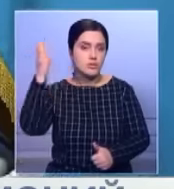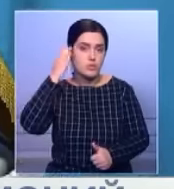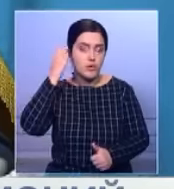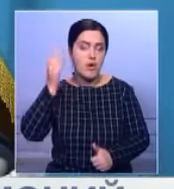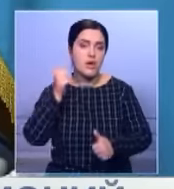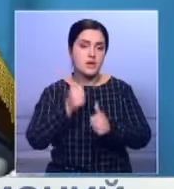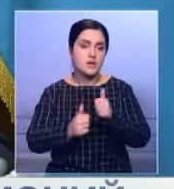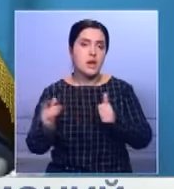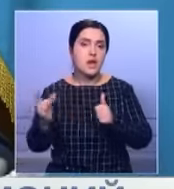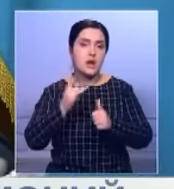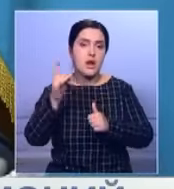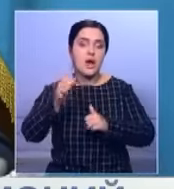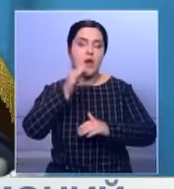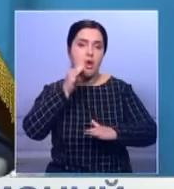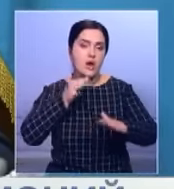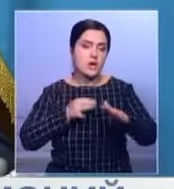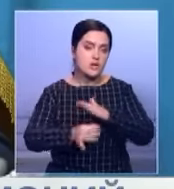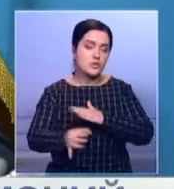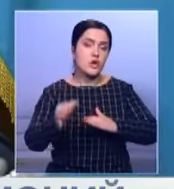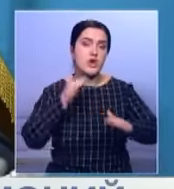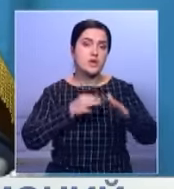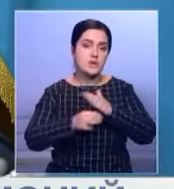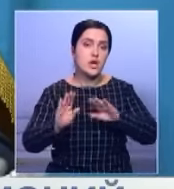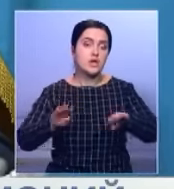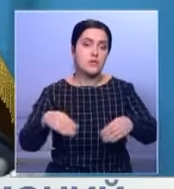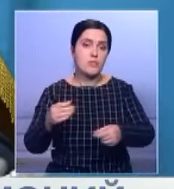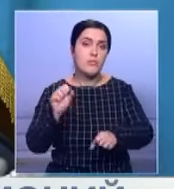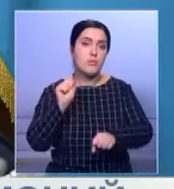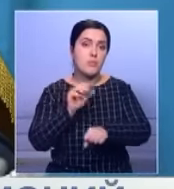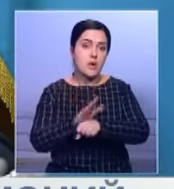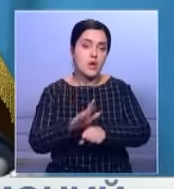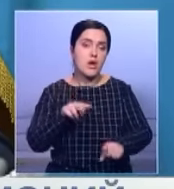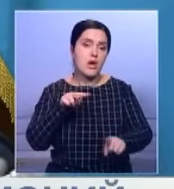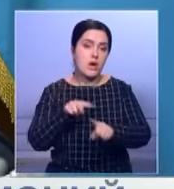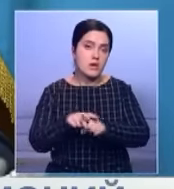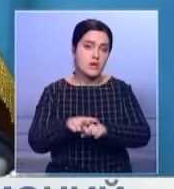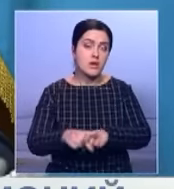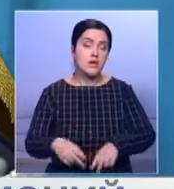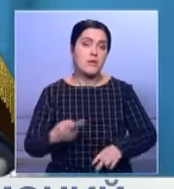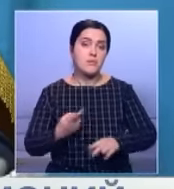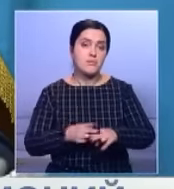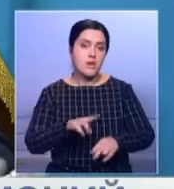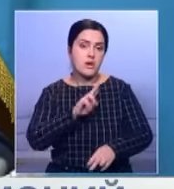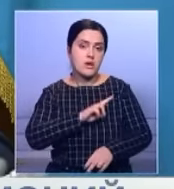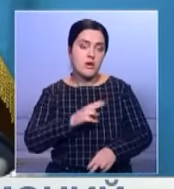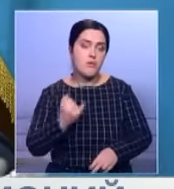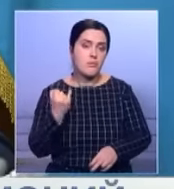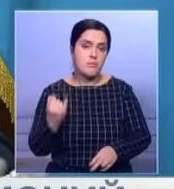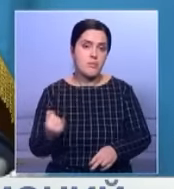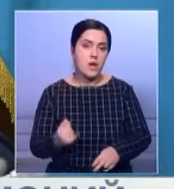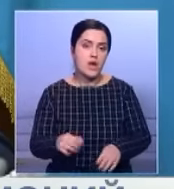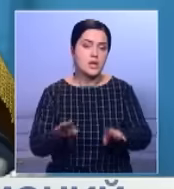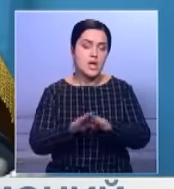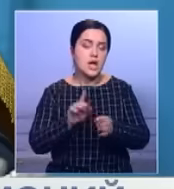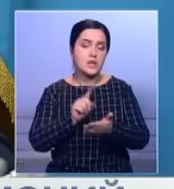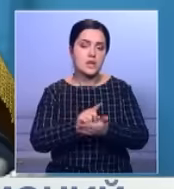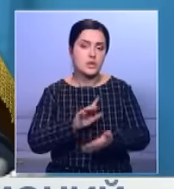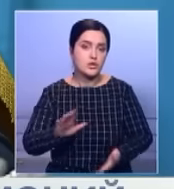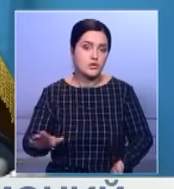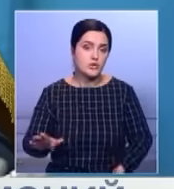раз отчеты, каждый раз даем поручения накачки. И вот так работает правительство. Так не должно быть.